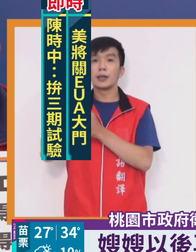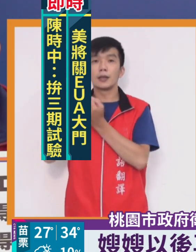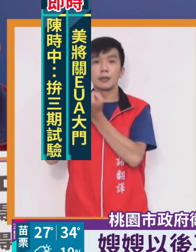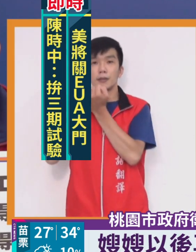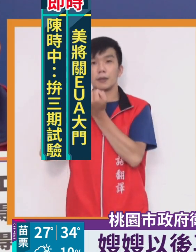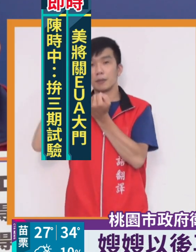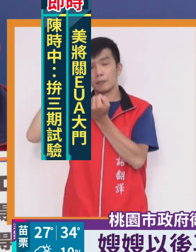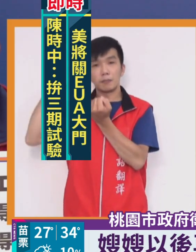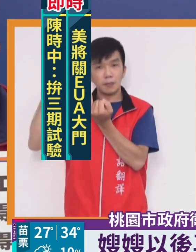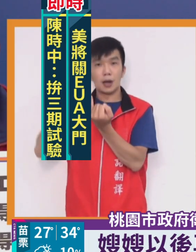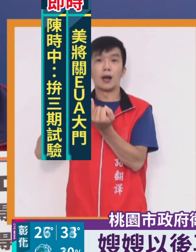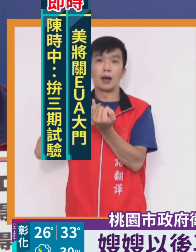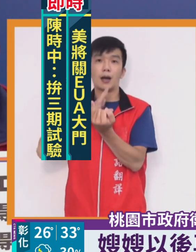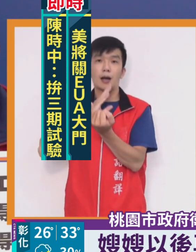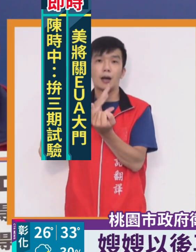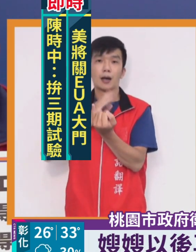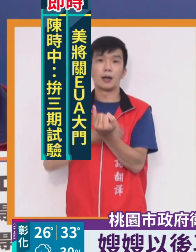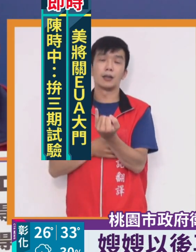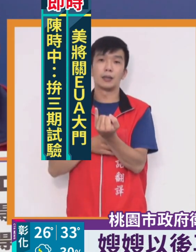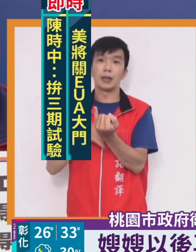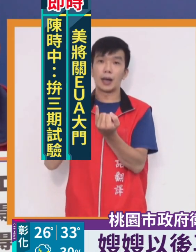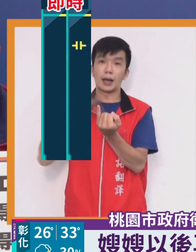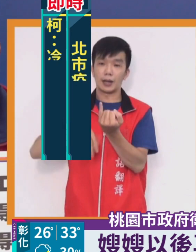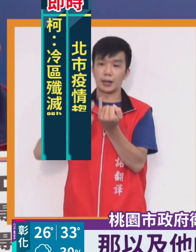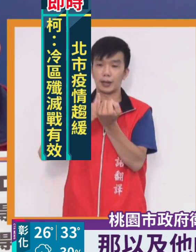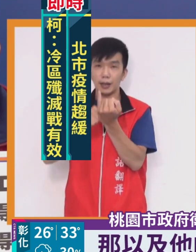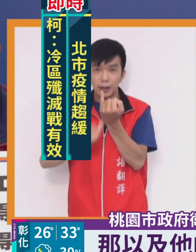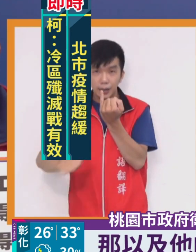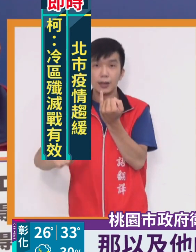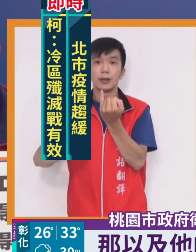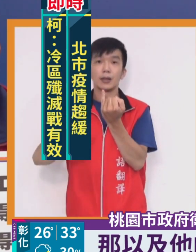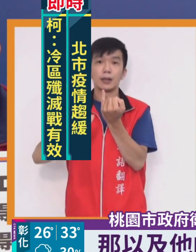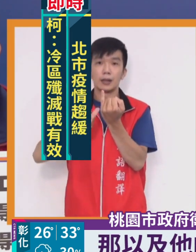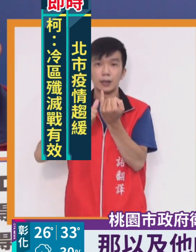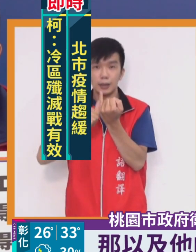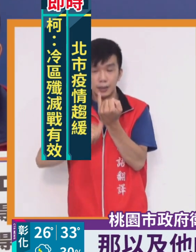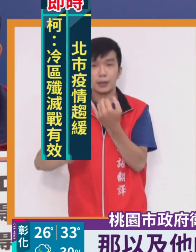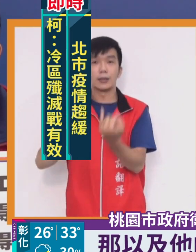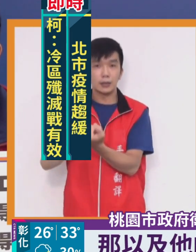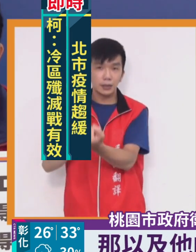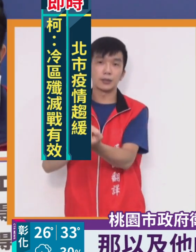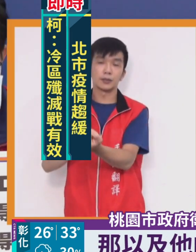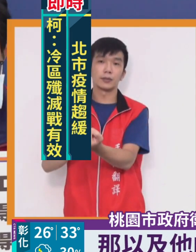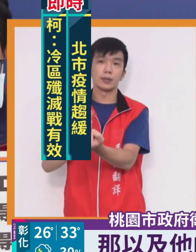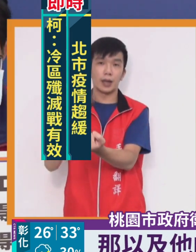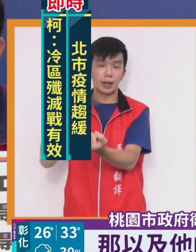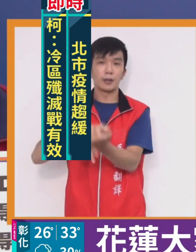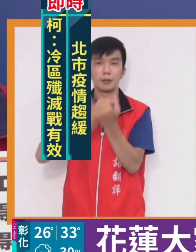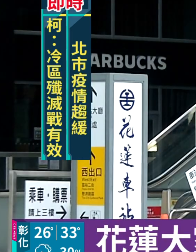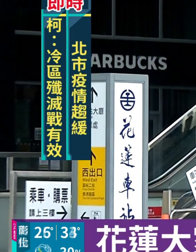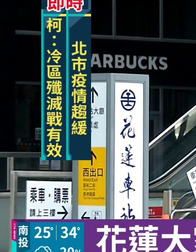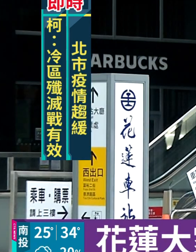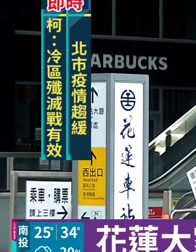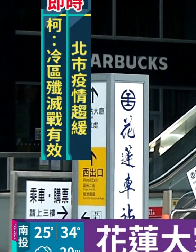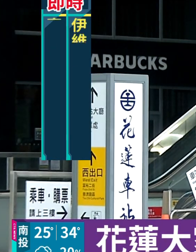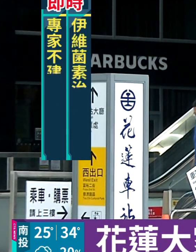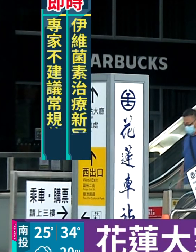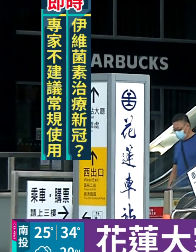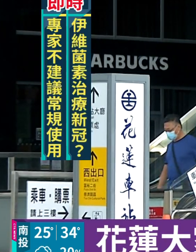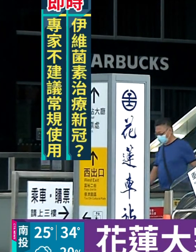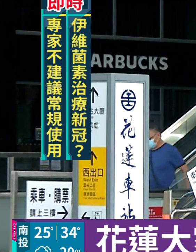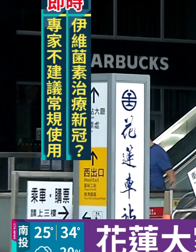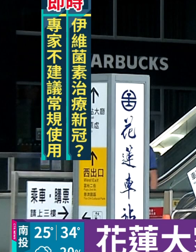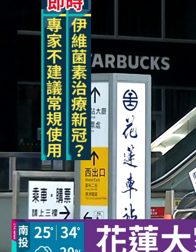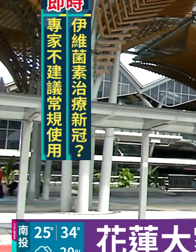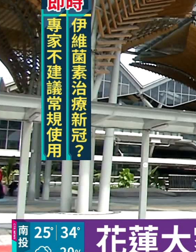后再传给他的儿子跟媳妇，那以及他的三个孙子。 另外在花莲县也发生家